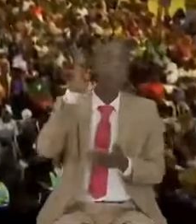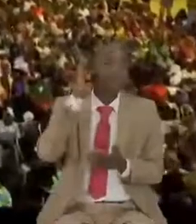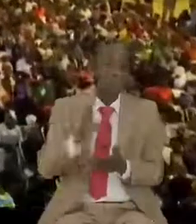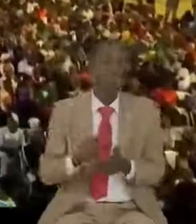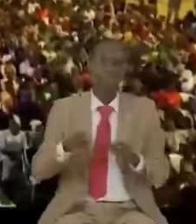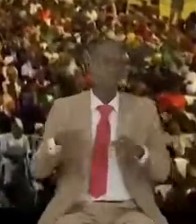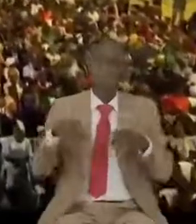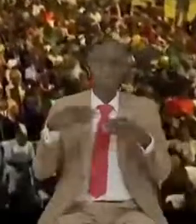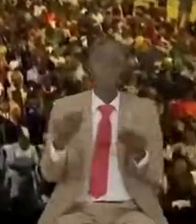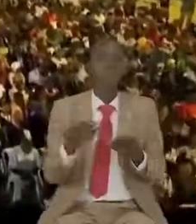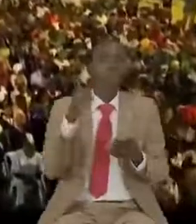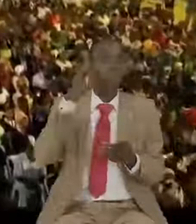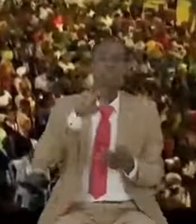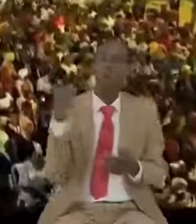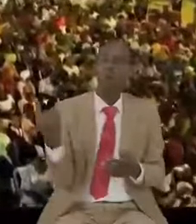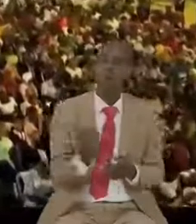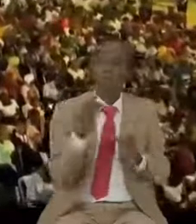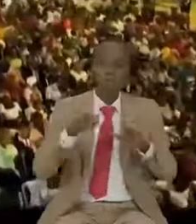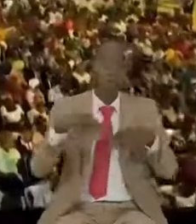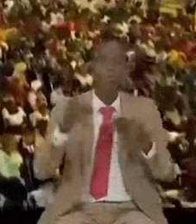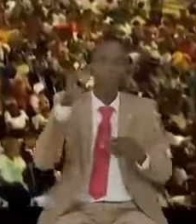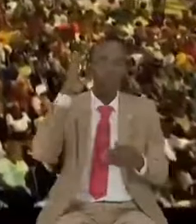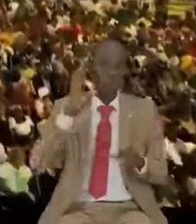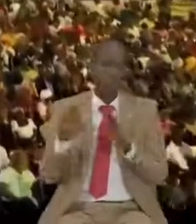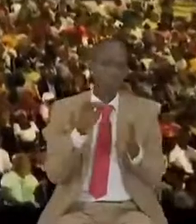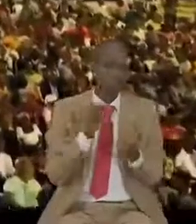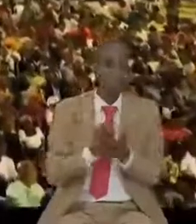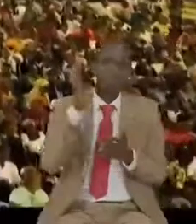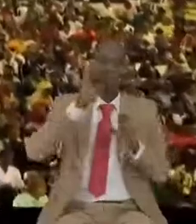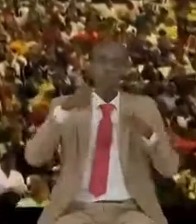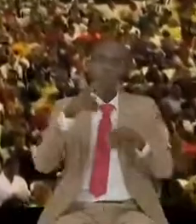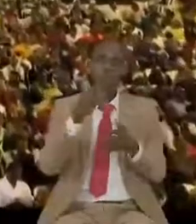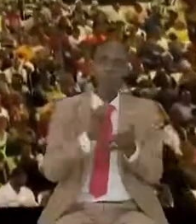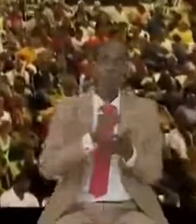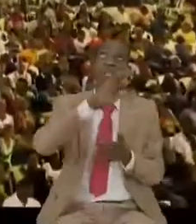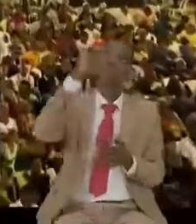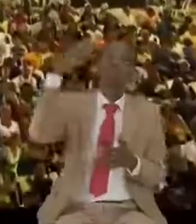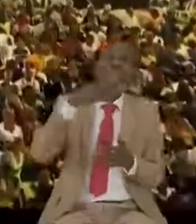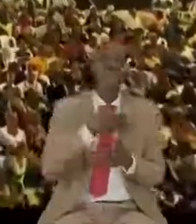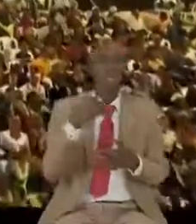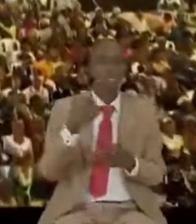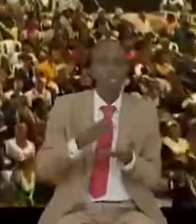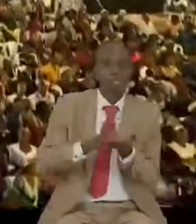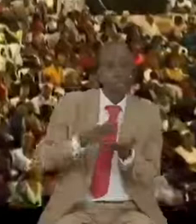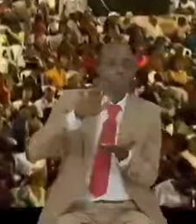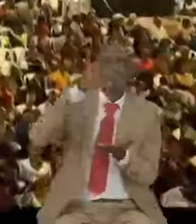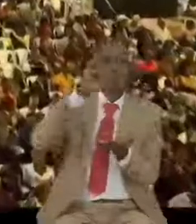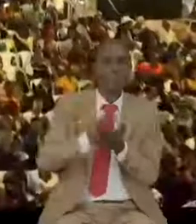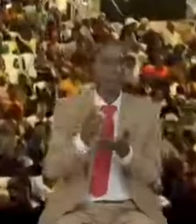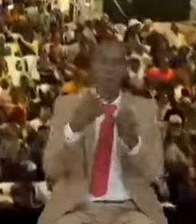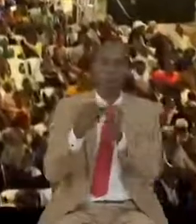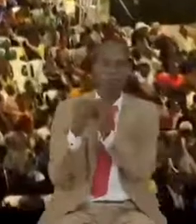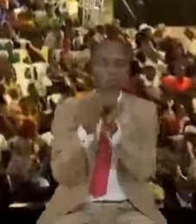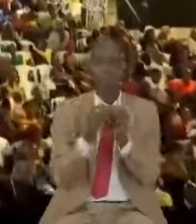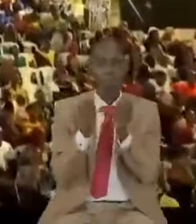Il donne, pas qu'il donnera, il donne à chaque instant, il te donnera